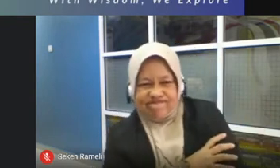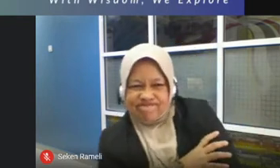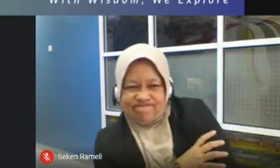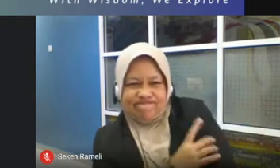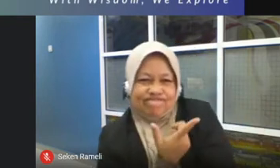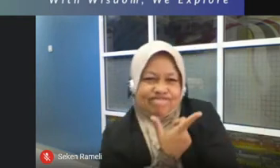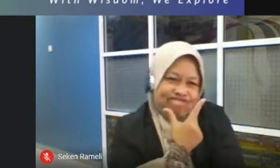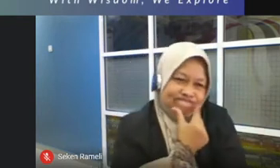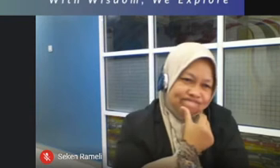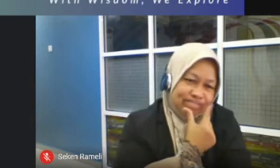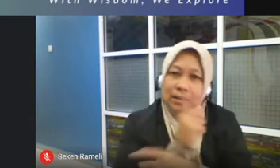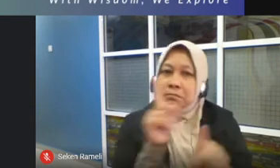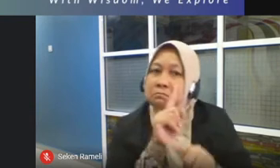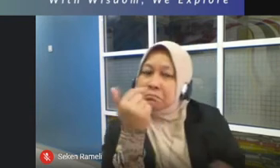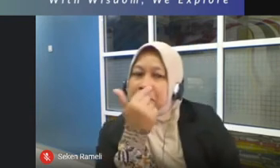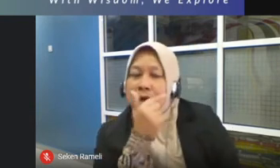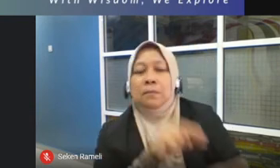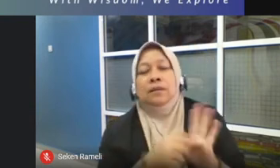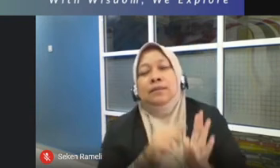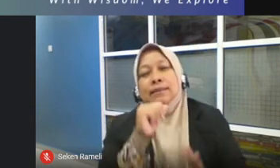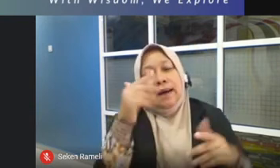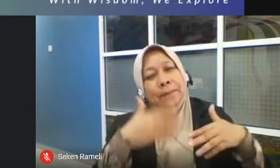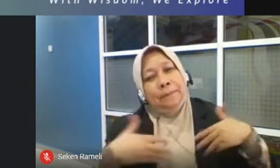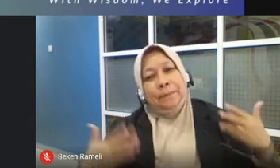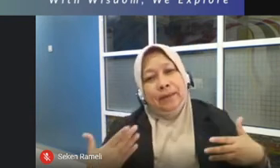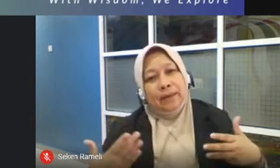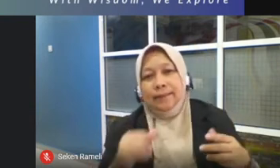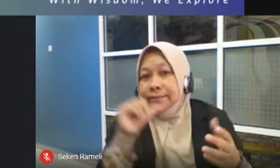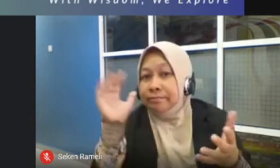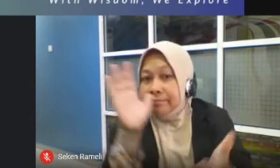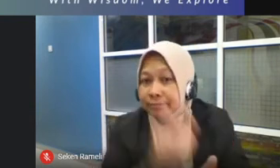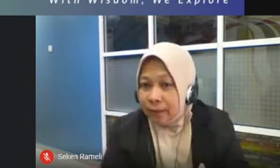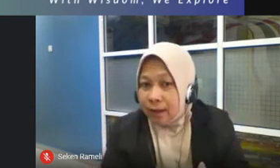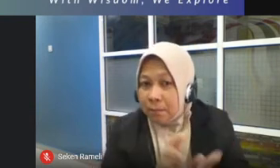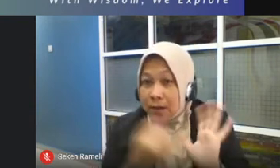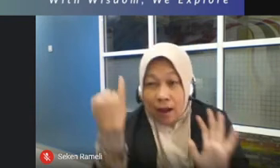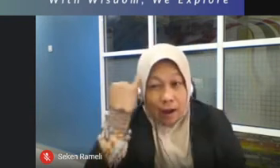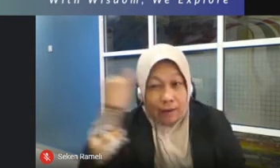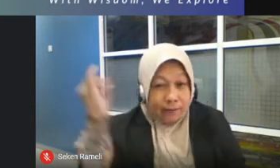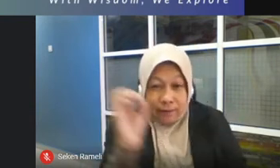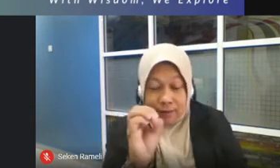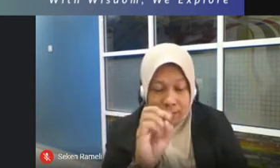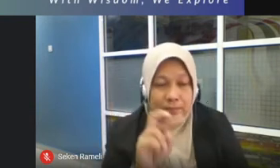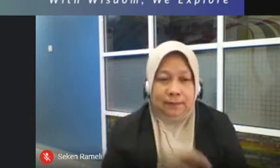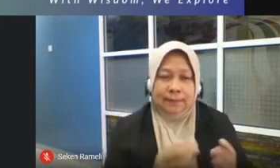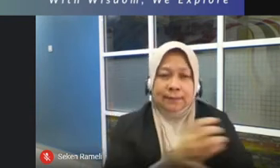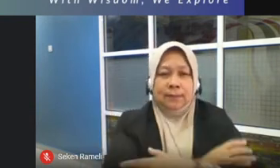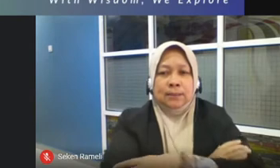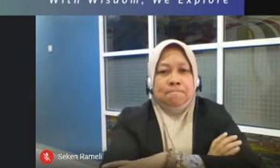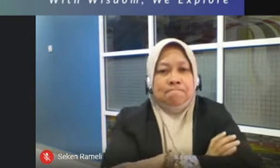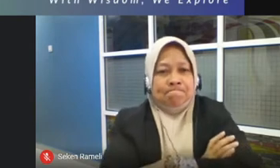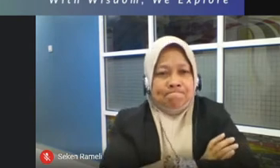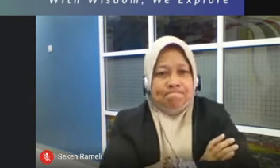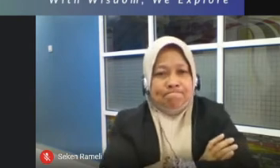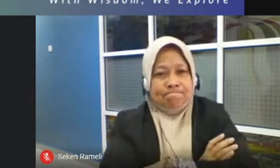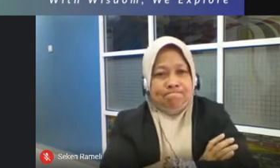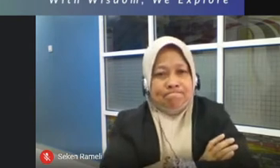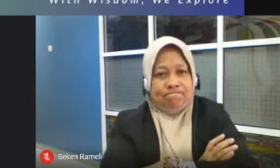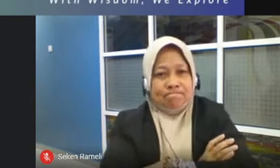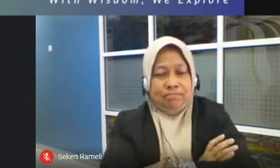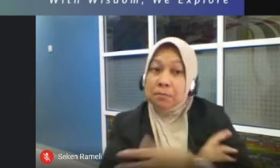kita tak apa nak happy ke, kita tak yakin dengan kita punya idea ke apa ke, kita mungkin kita akan berpeluk tubuh,